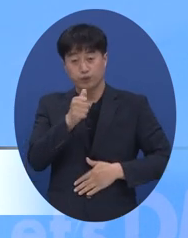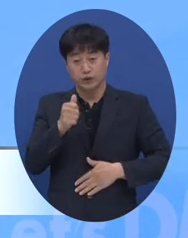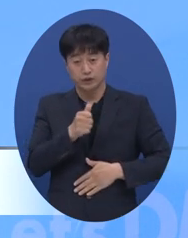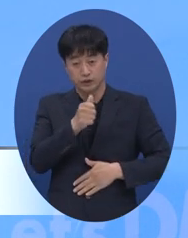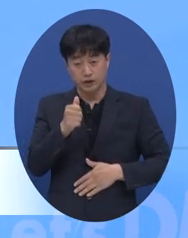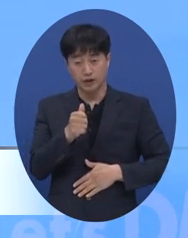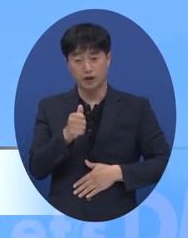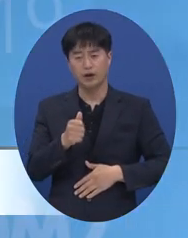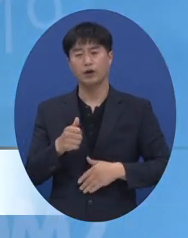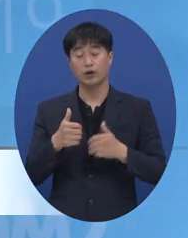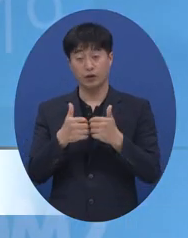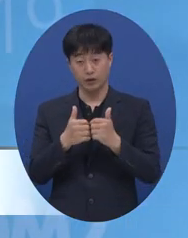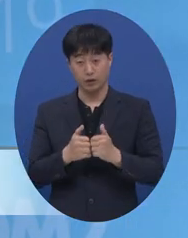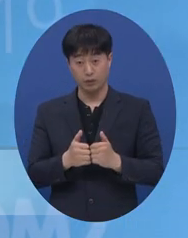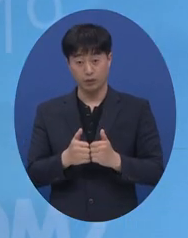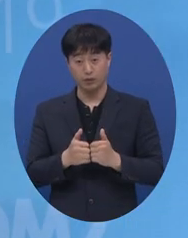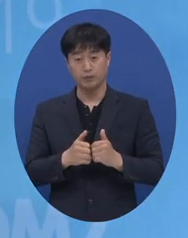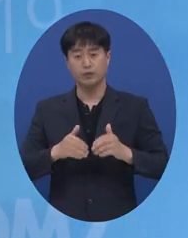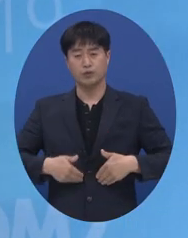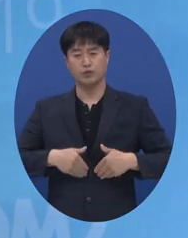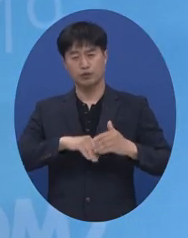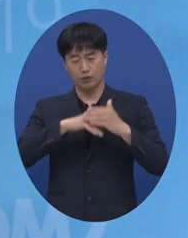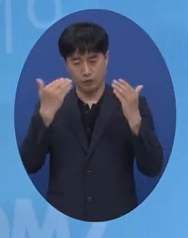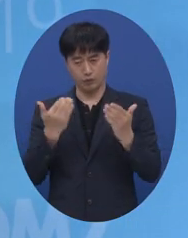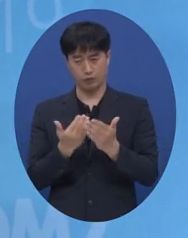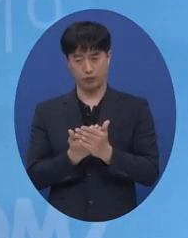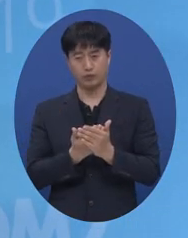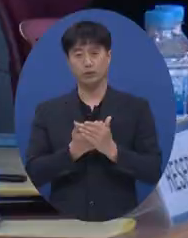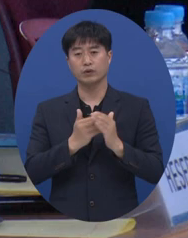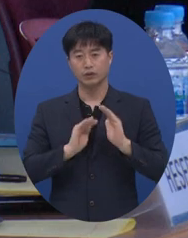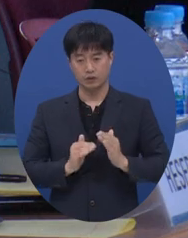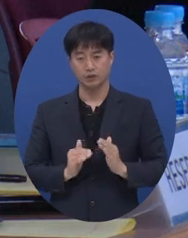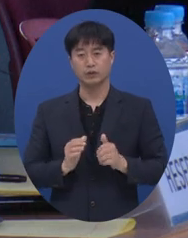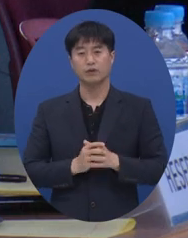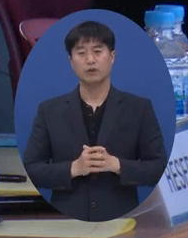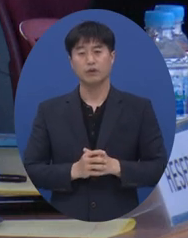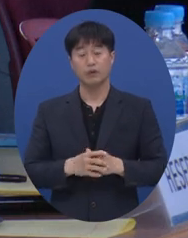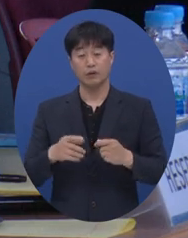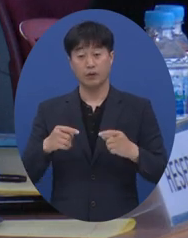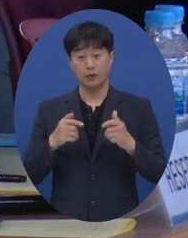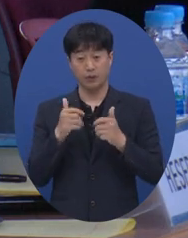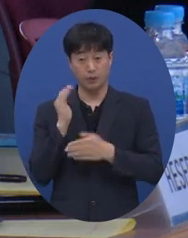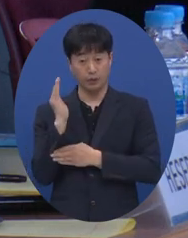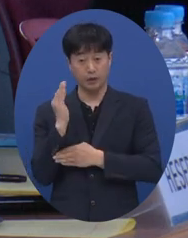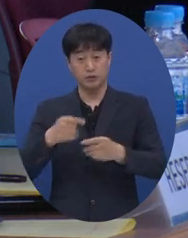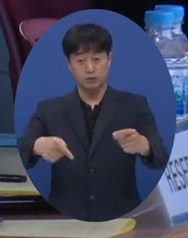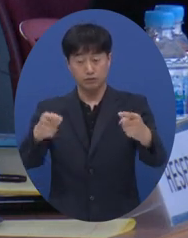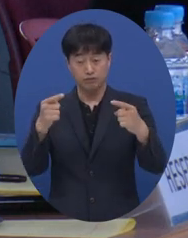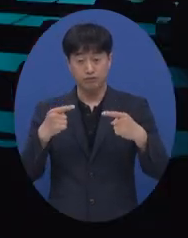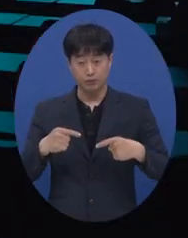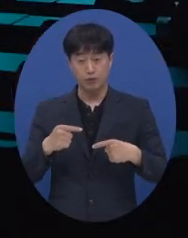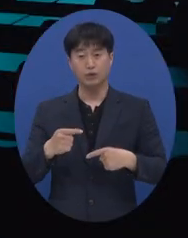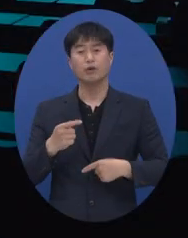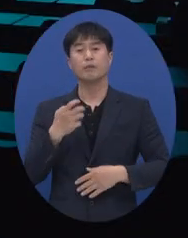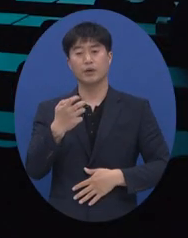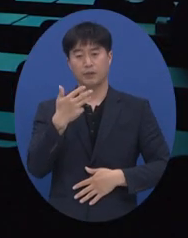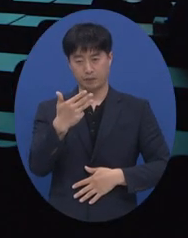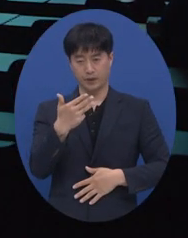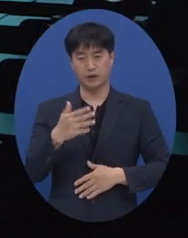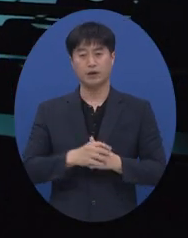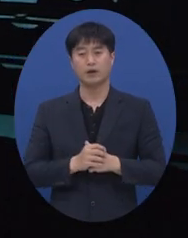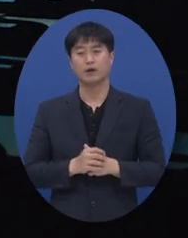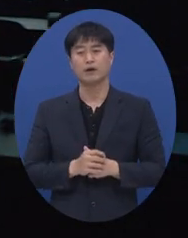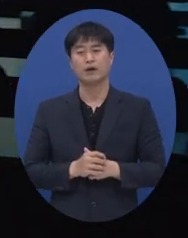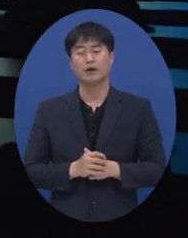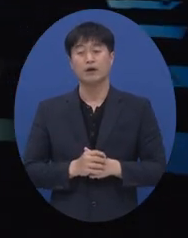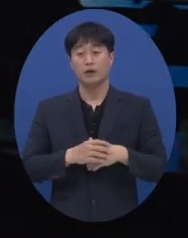논의가 필요한 부분을 종합적으로 다뤘습니다. 토론에 참여한 국내외 연사만 무려 88명.